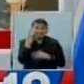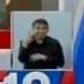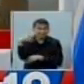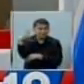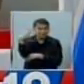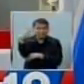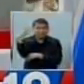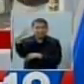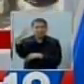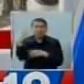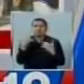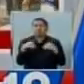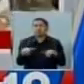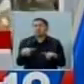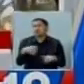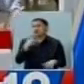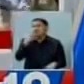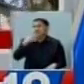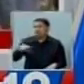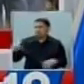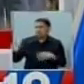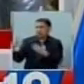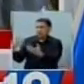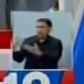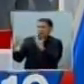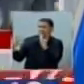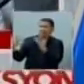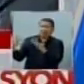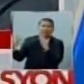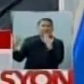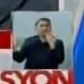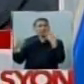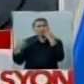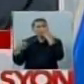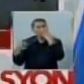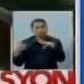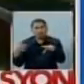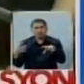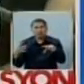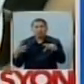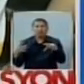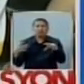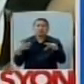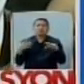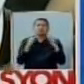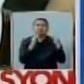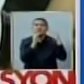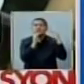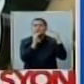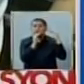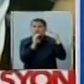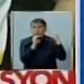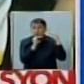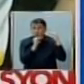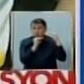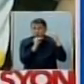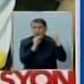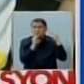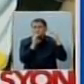Mainit na rin yung singaw. Sa init, san? Pero sana naman, bigyan ng